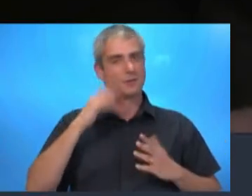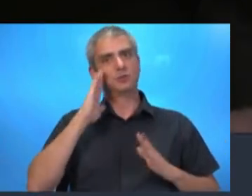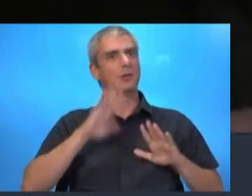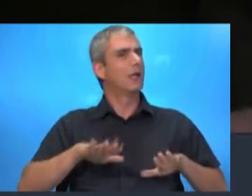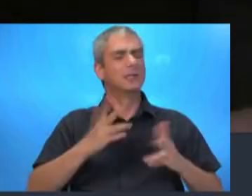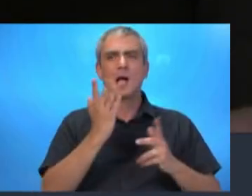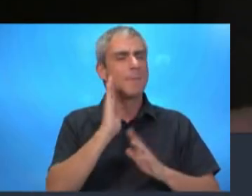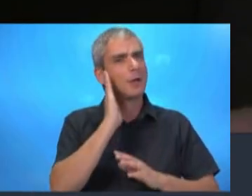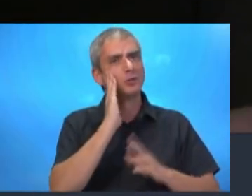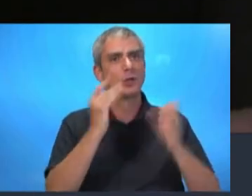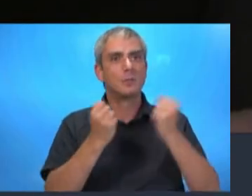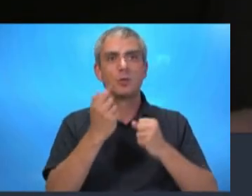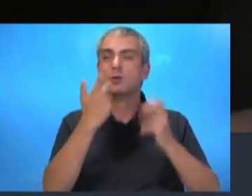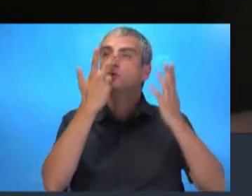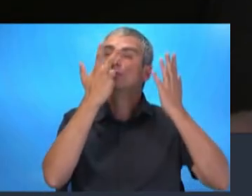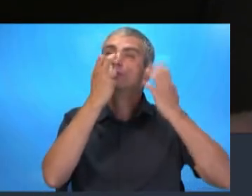כבר ככה ישן באוטו? משנת